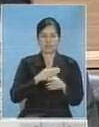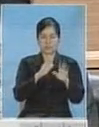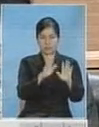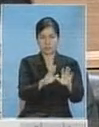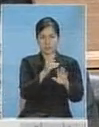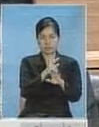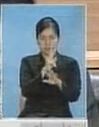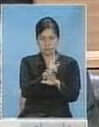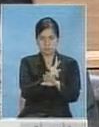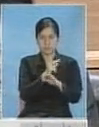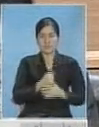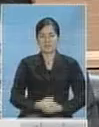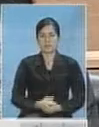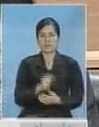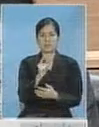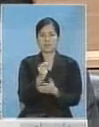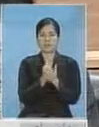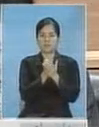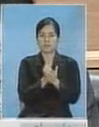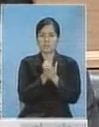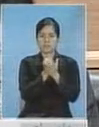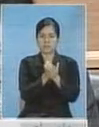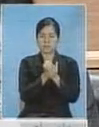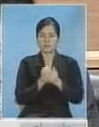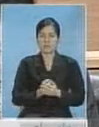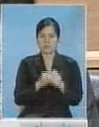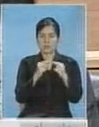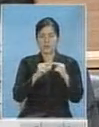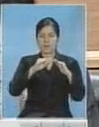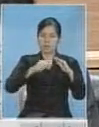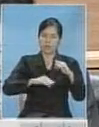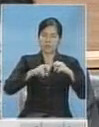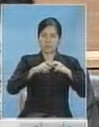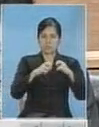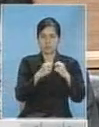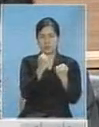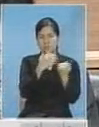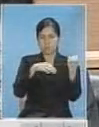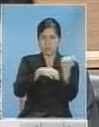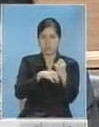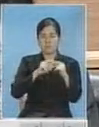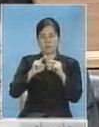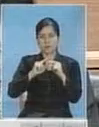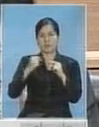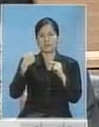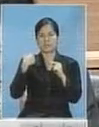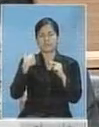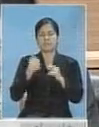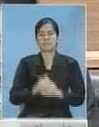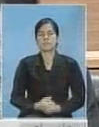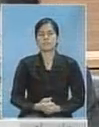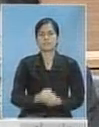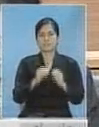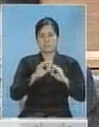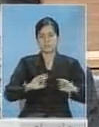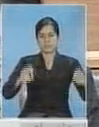านประธานนะครับเพื่อที่จะช่วยกันในการที่จะลดอุบัติเหตุให้น้อยลงนะครับแล้วโดยเฉพาะอย่างยิ่ง